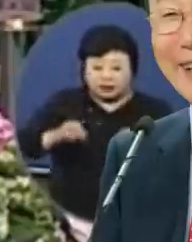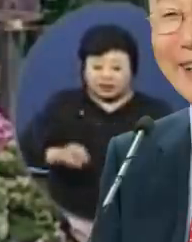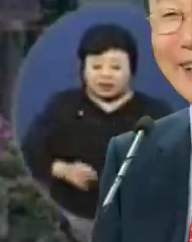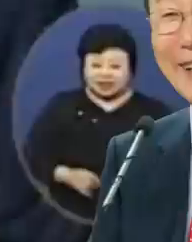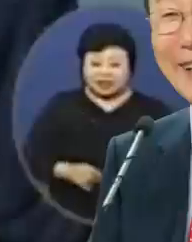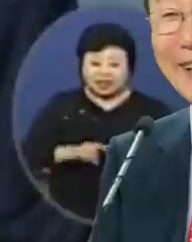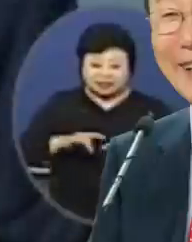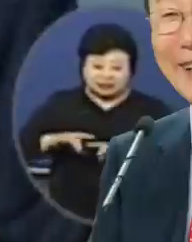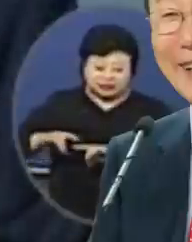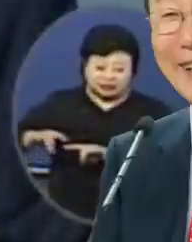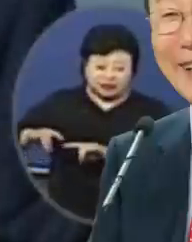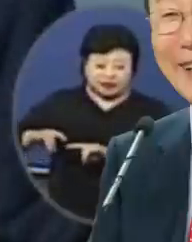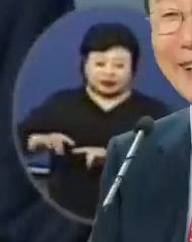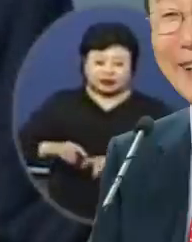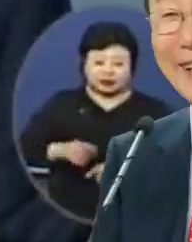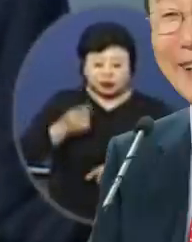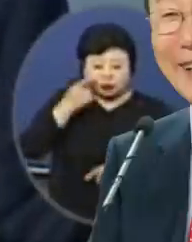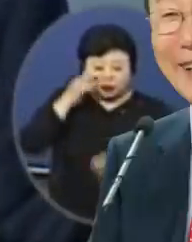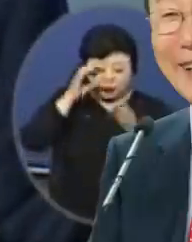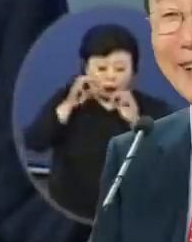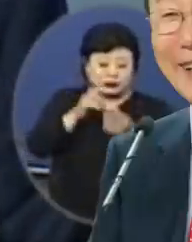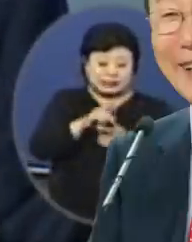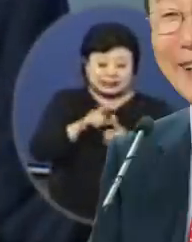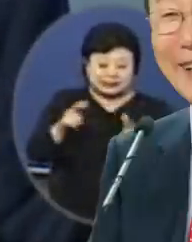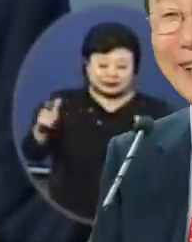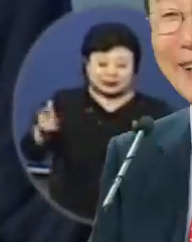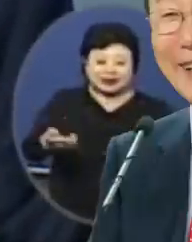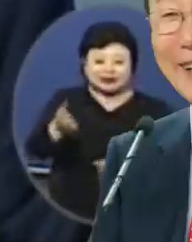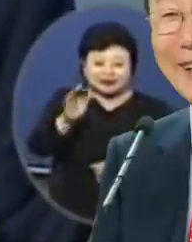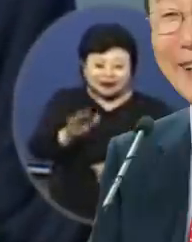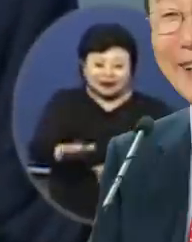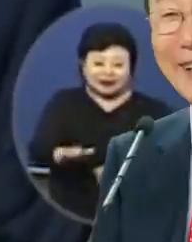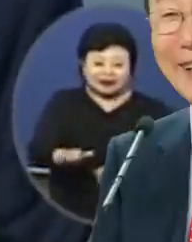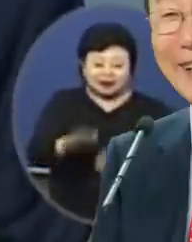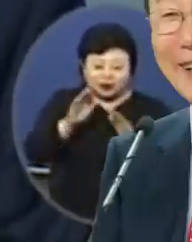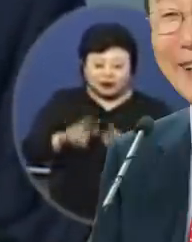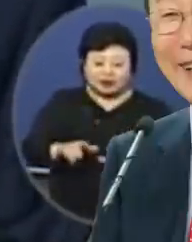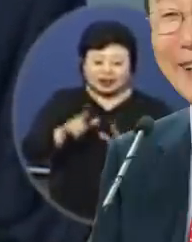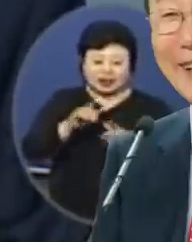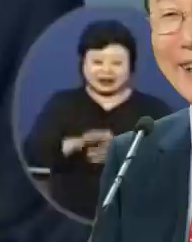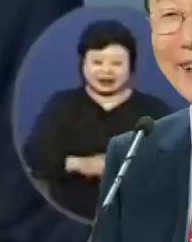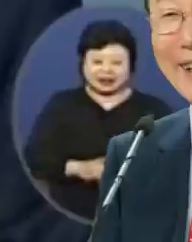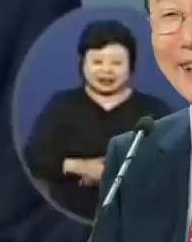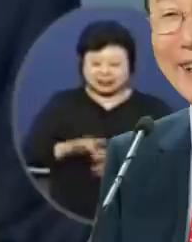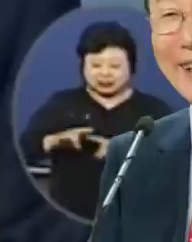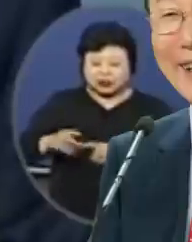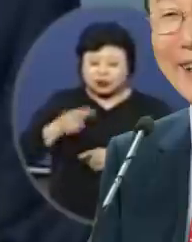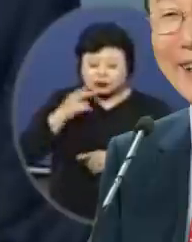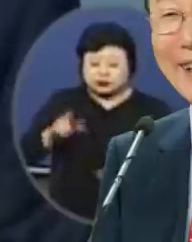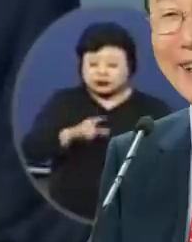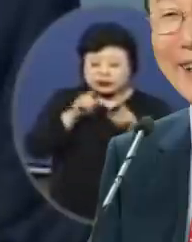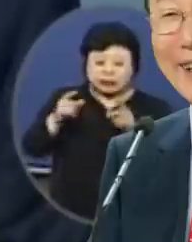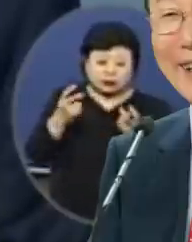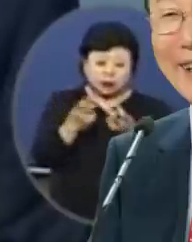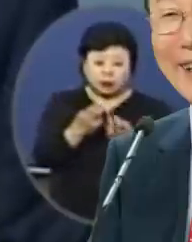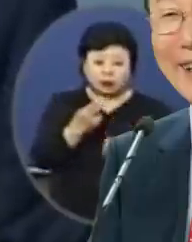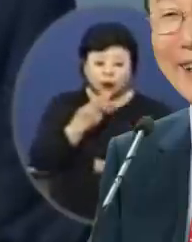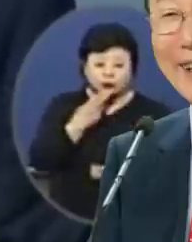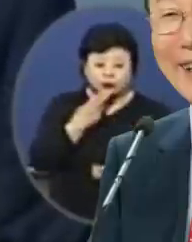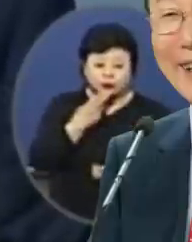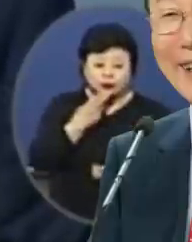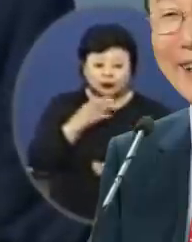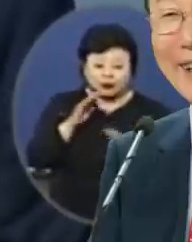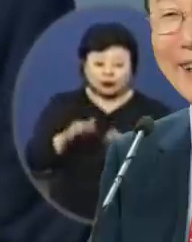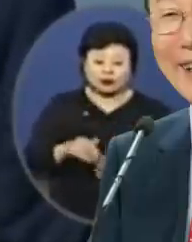흐르는 전류는 우리 눈에는 보이지 않습니다. 그러나 오늘날 전기 없이 살아갈 도리가 없습니다.